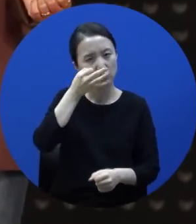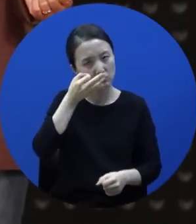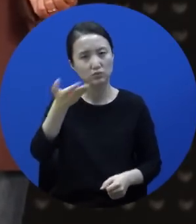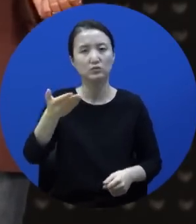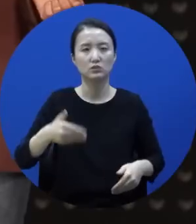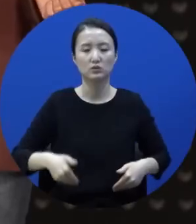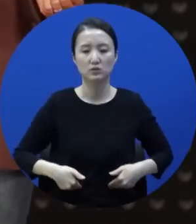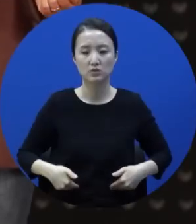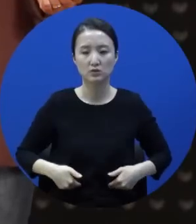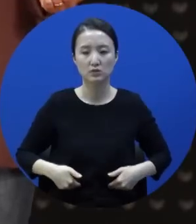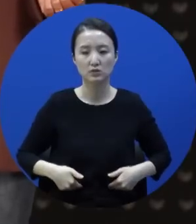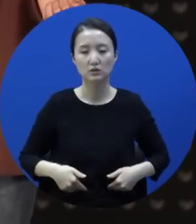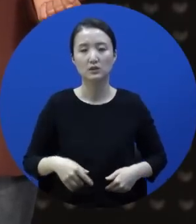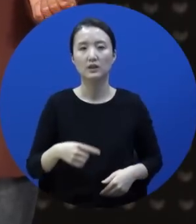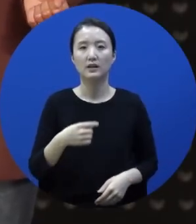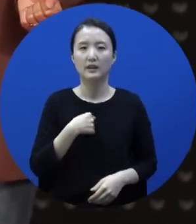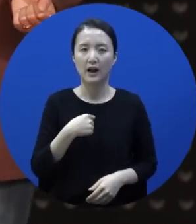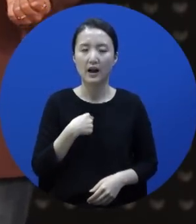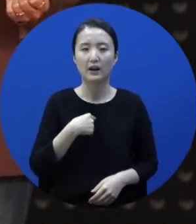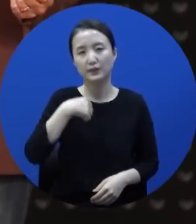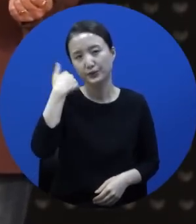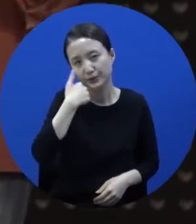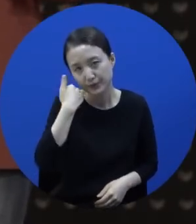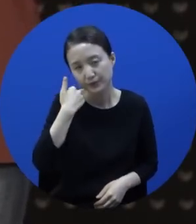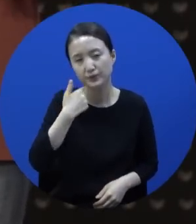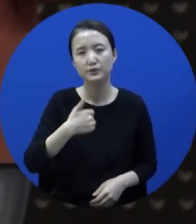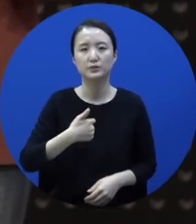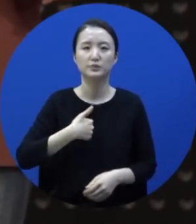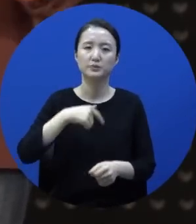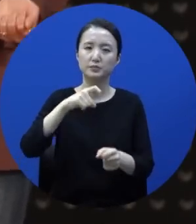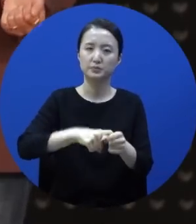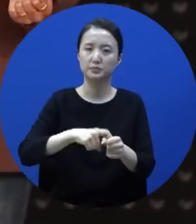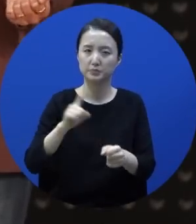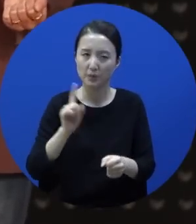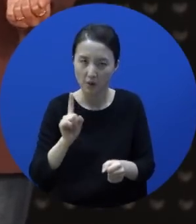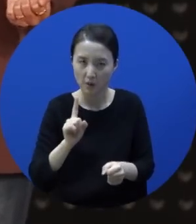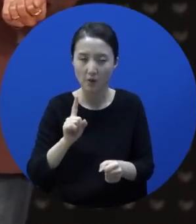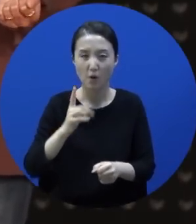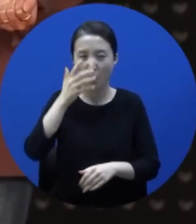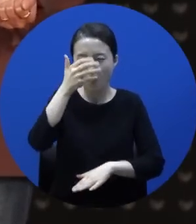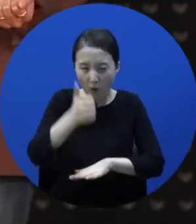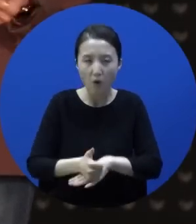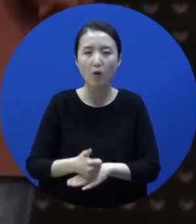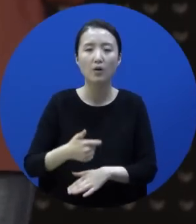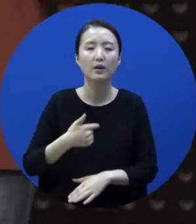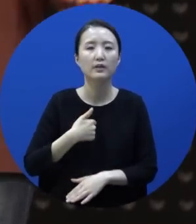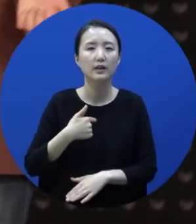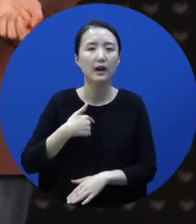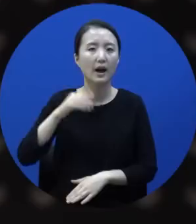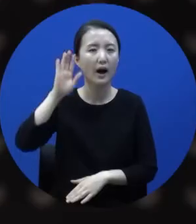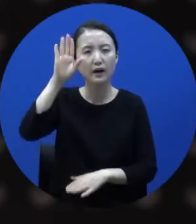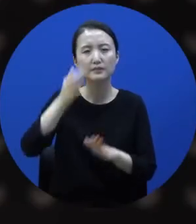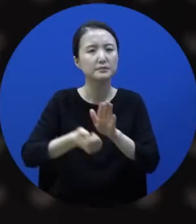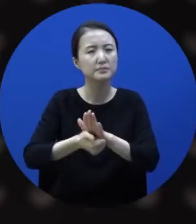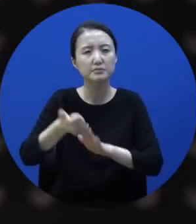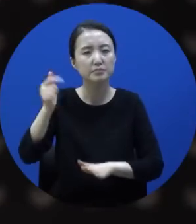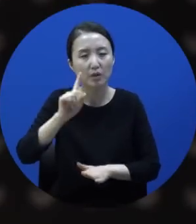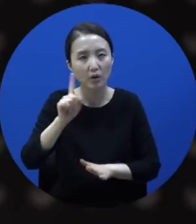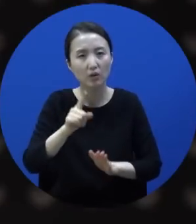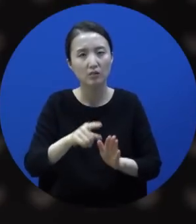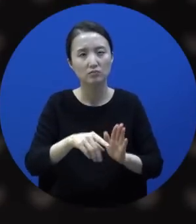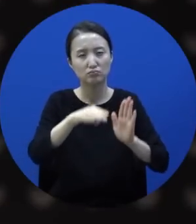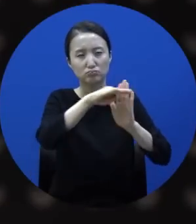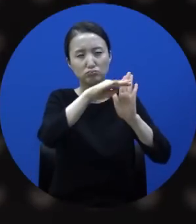이걸로 앞으로 뭘 하고 싶은 건데 라는 게 뚜렷하게 나와 있는 거. 네. 그렇게 만들어주시면